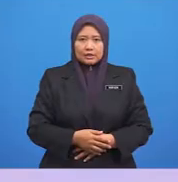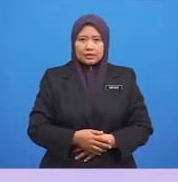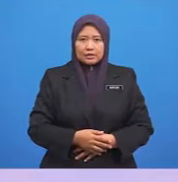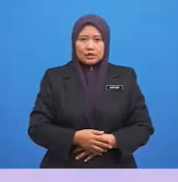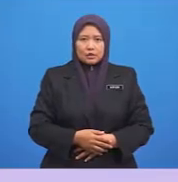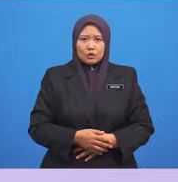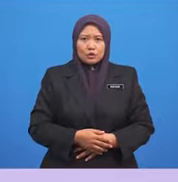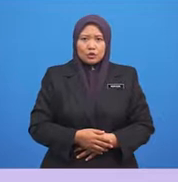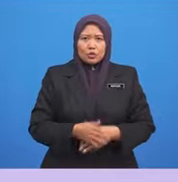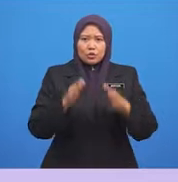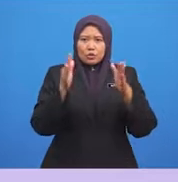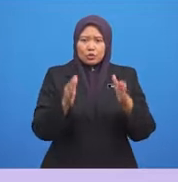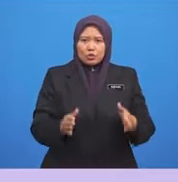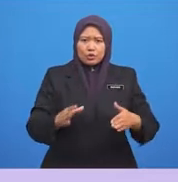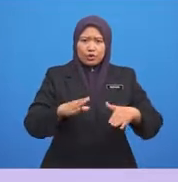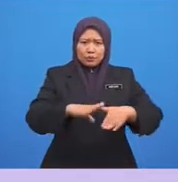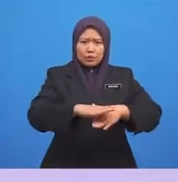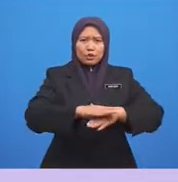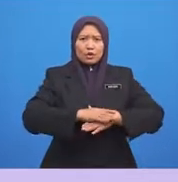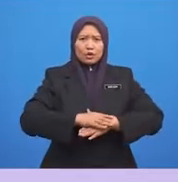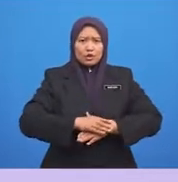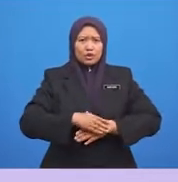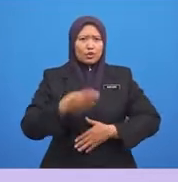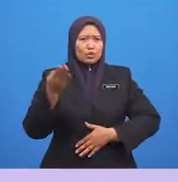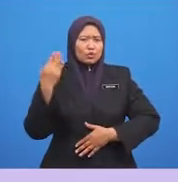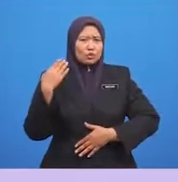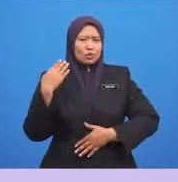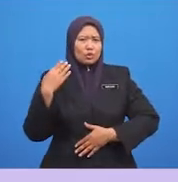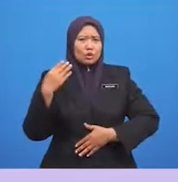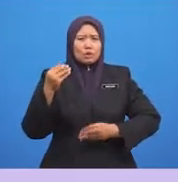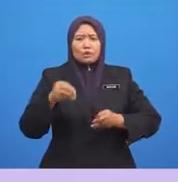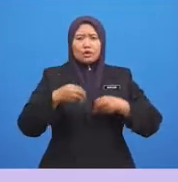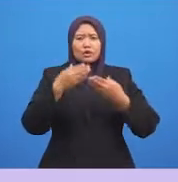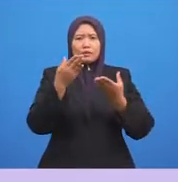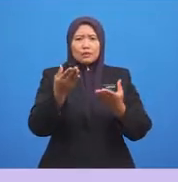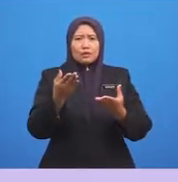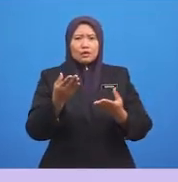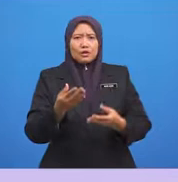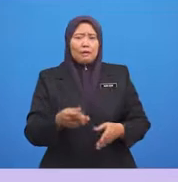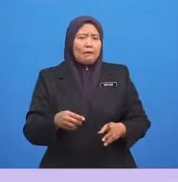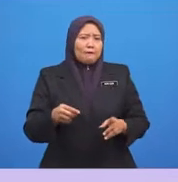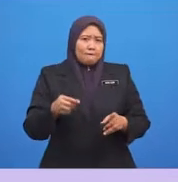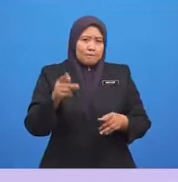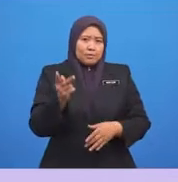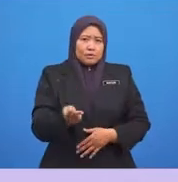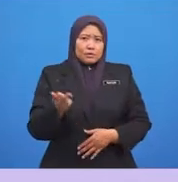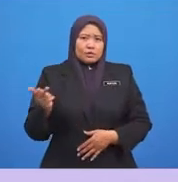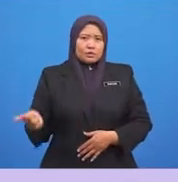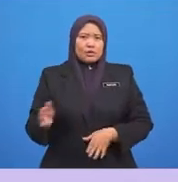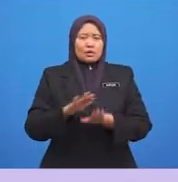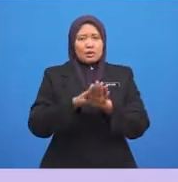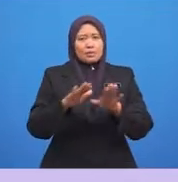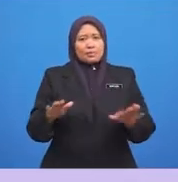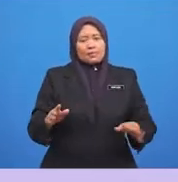ialah, orang Melayu dahulu menyampaikan sesuatu perkara secara